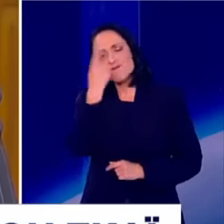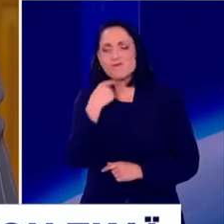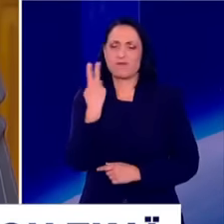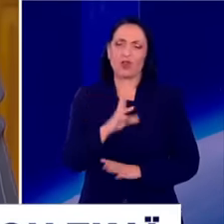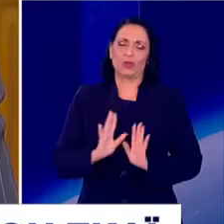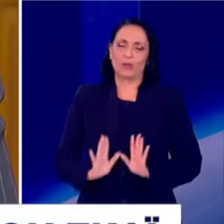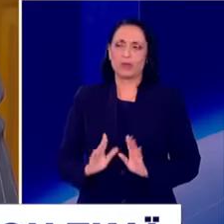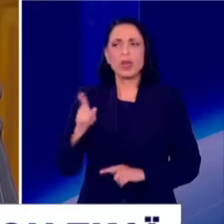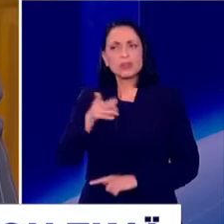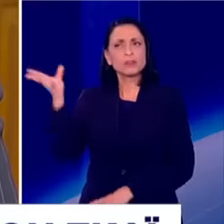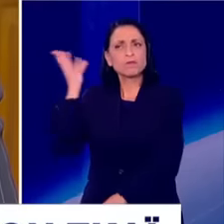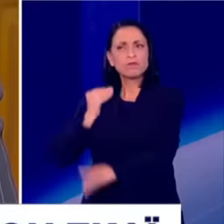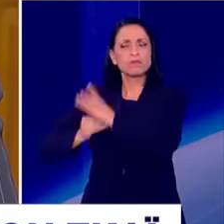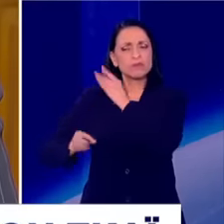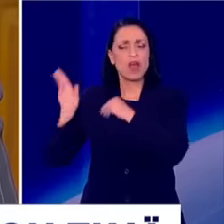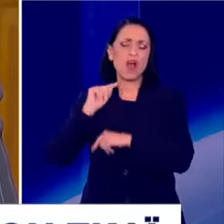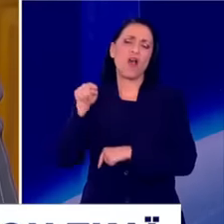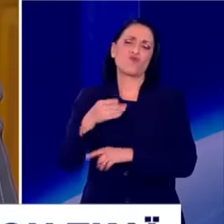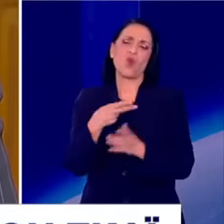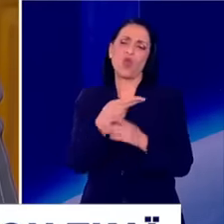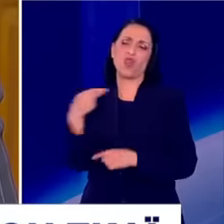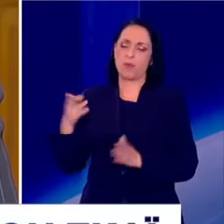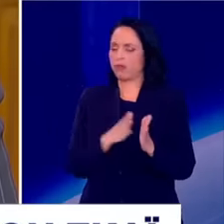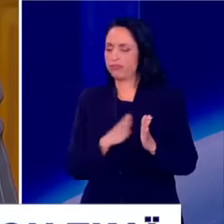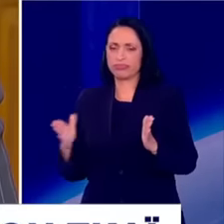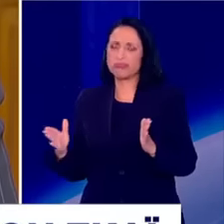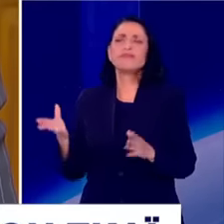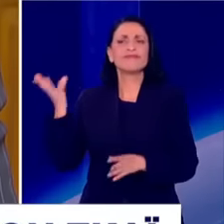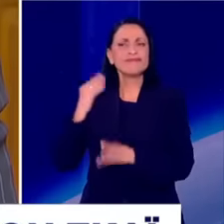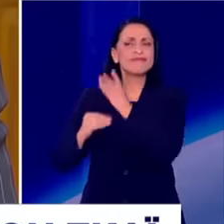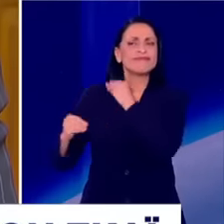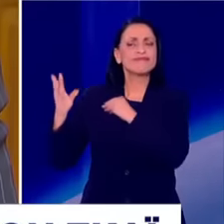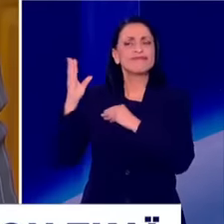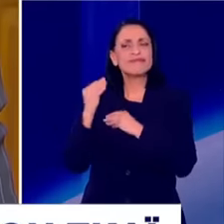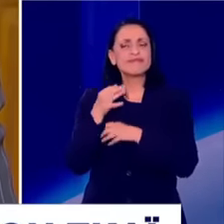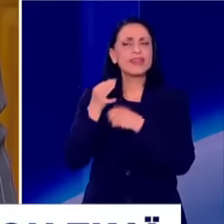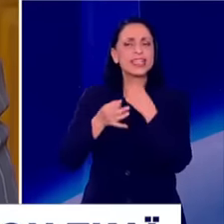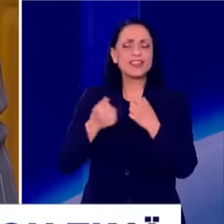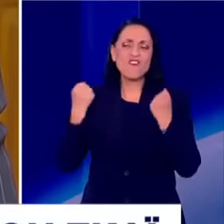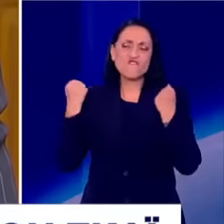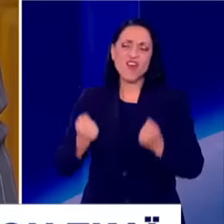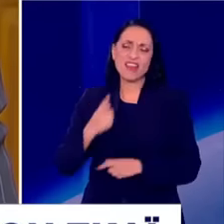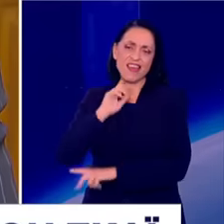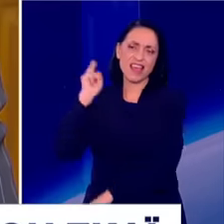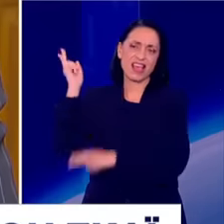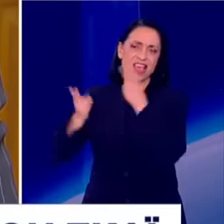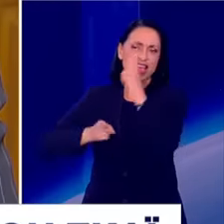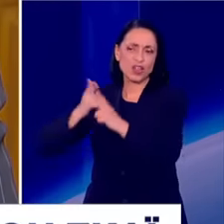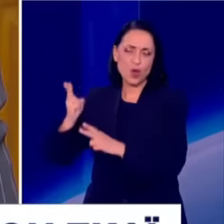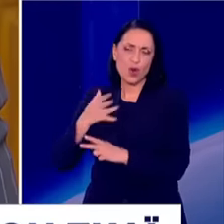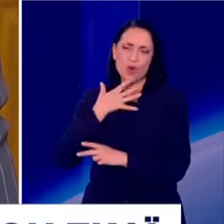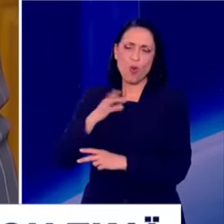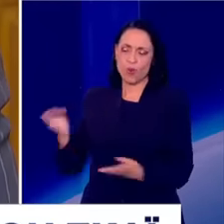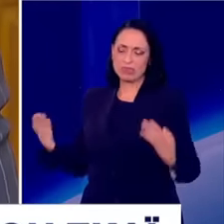Έχετε ακούσει πάρα πολλά αυτό το διάστημα. Ακούγονται πολύ βαριές κατηγορίες για